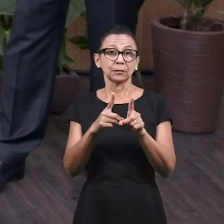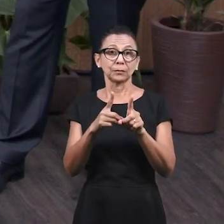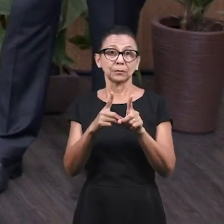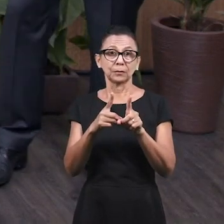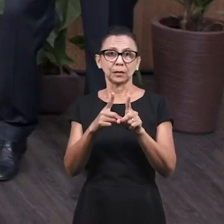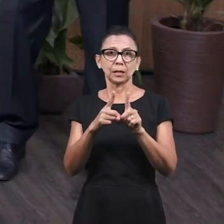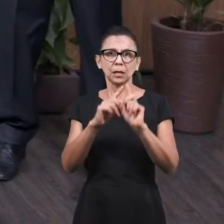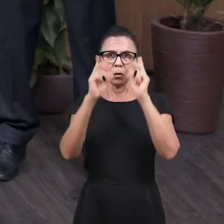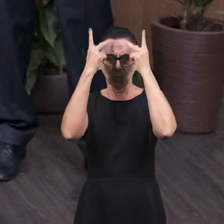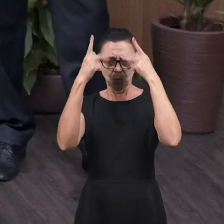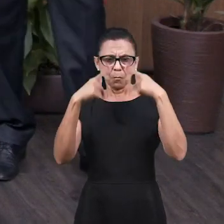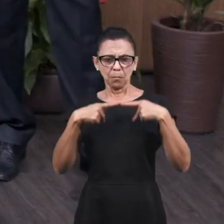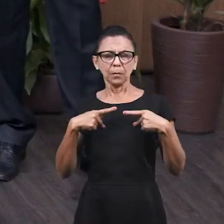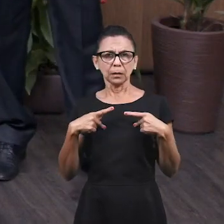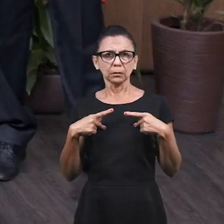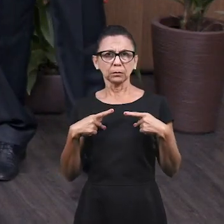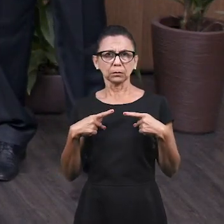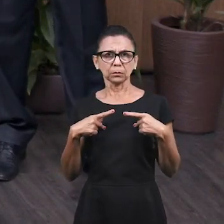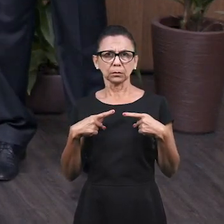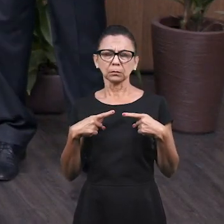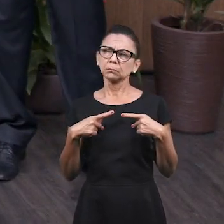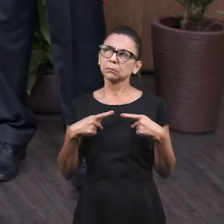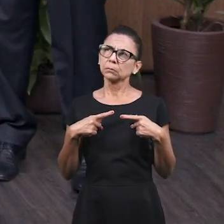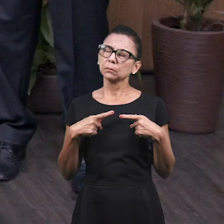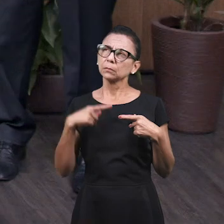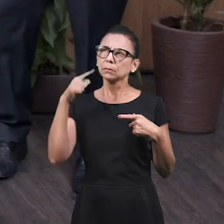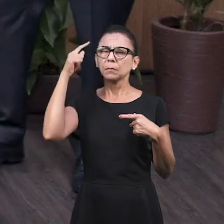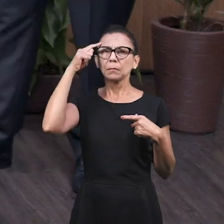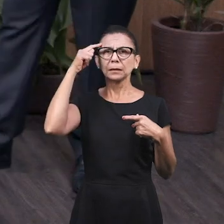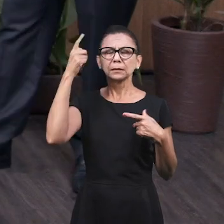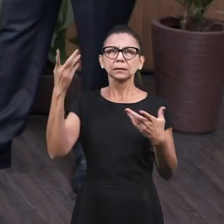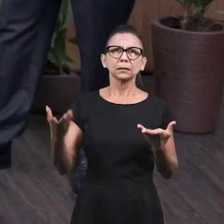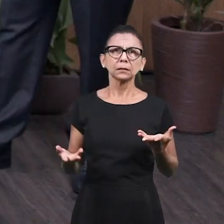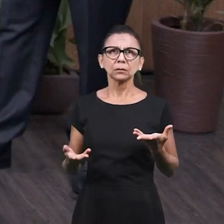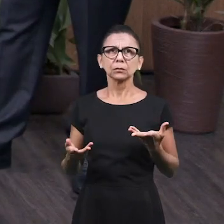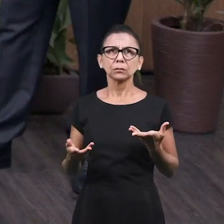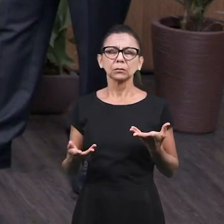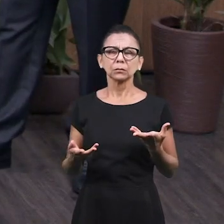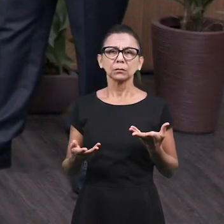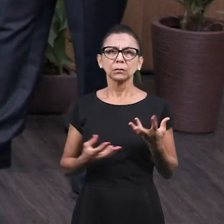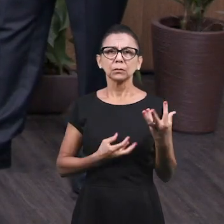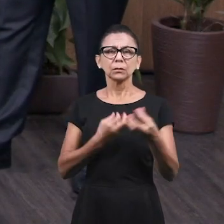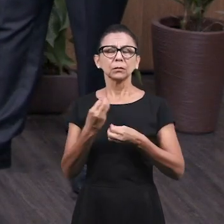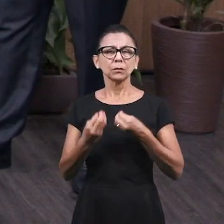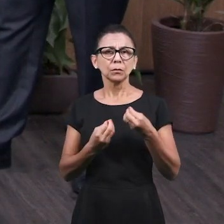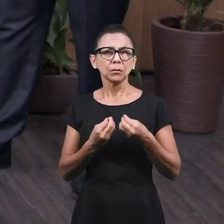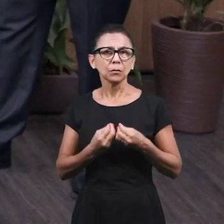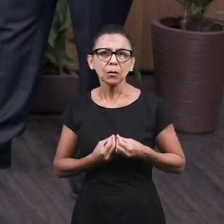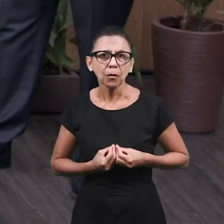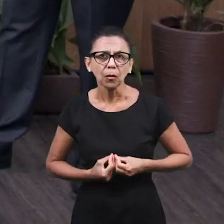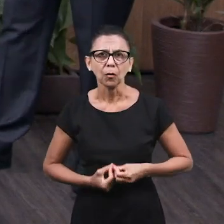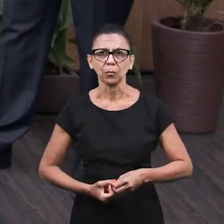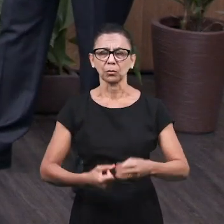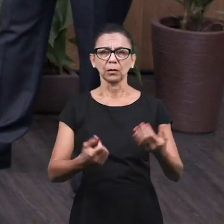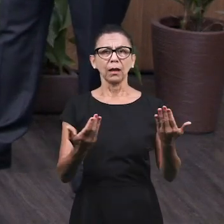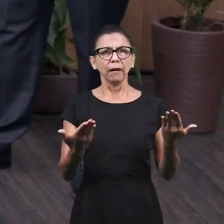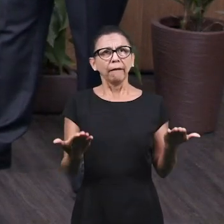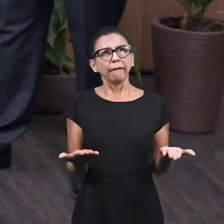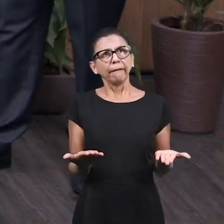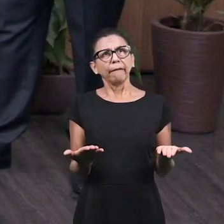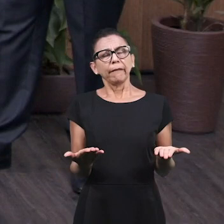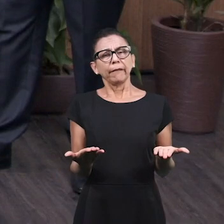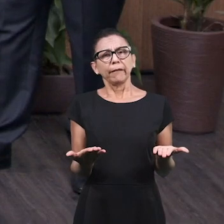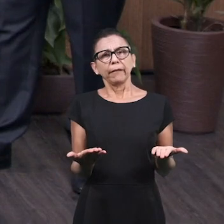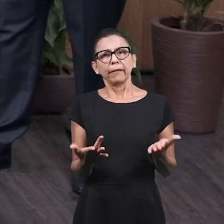только в рациональном анализе. Но рационально она не имела никакого смысла. Его,